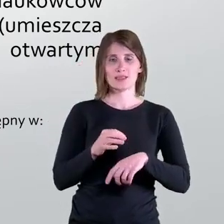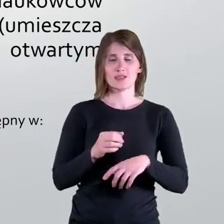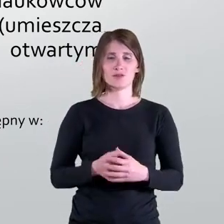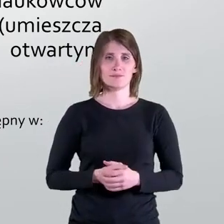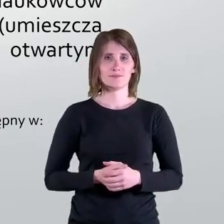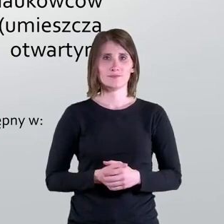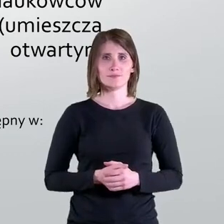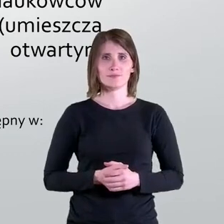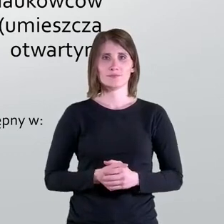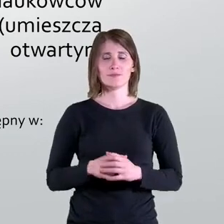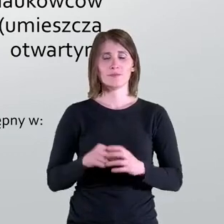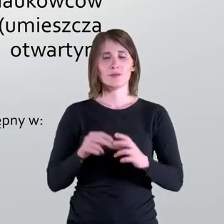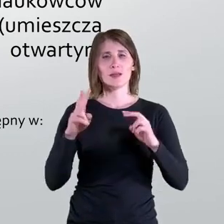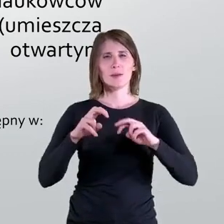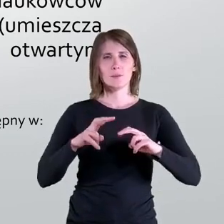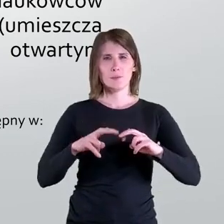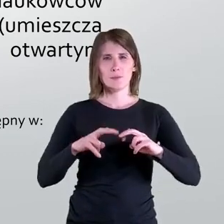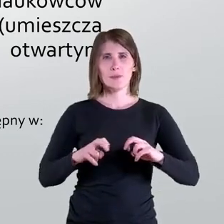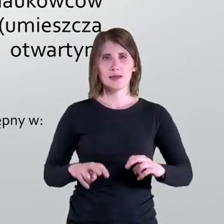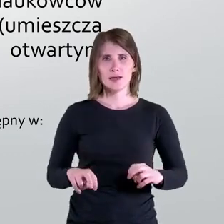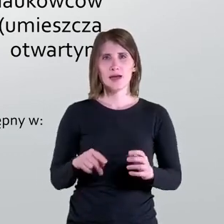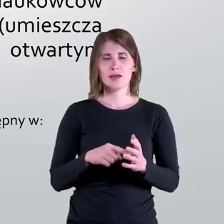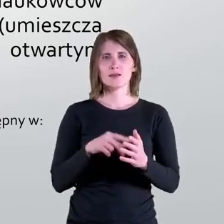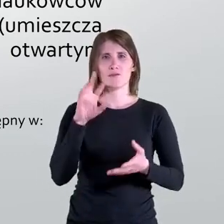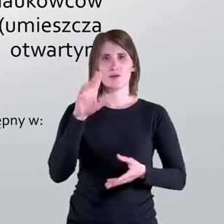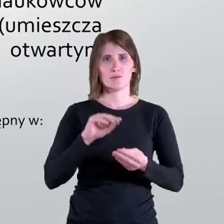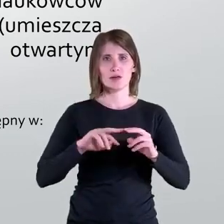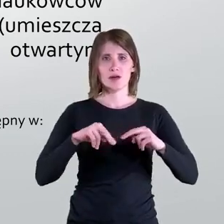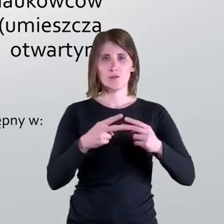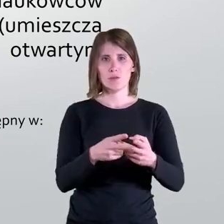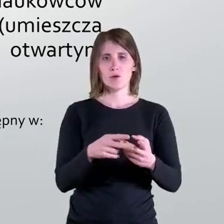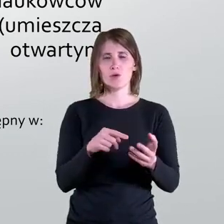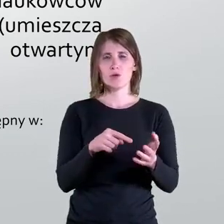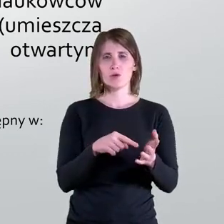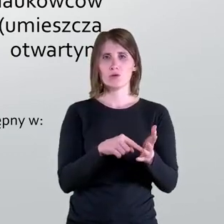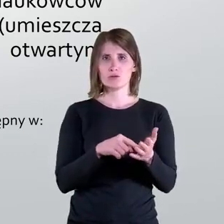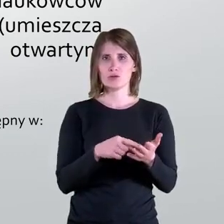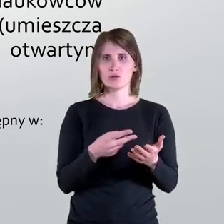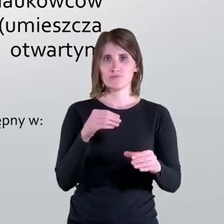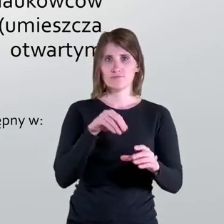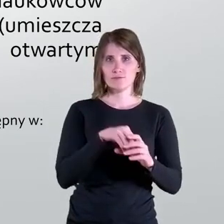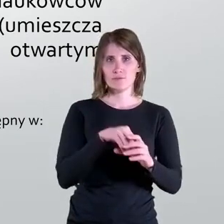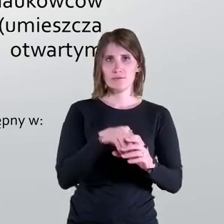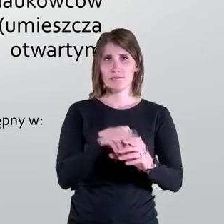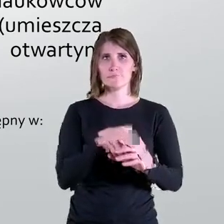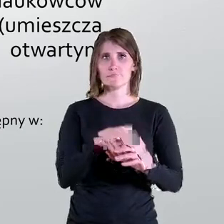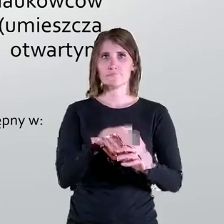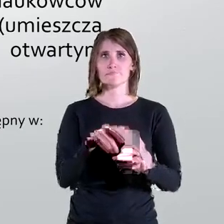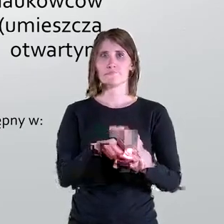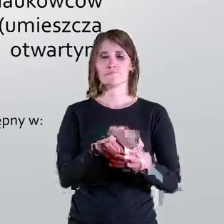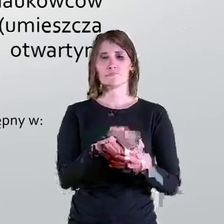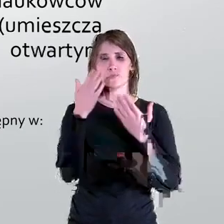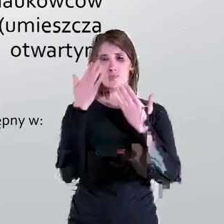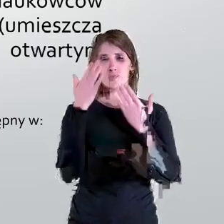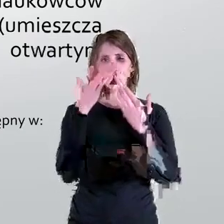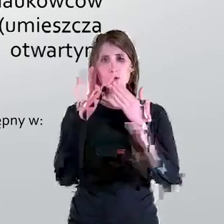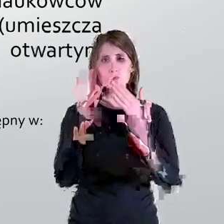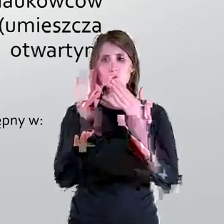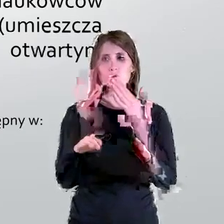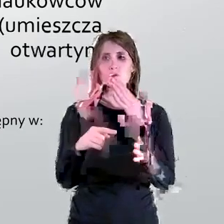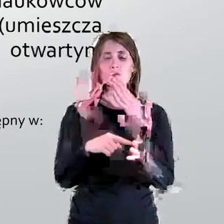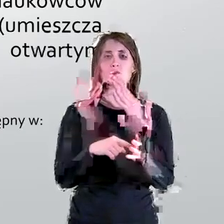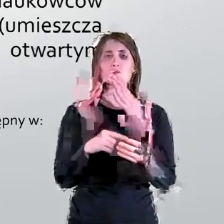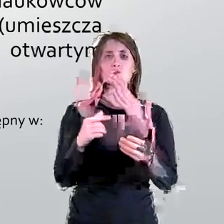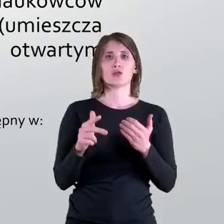badania tutaj w raporcie które znalazły swoje odzwierciedlenie wskazują że